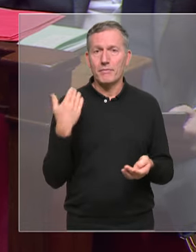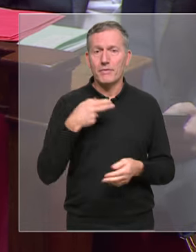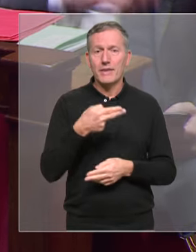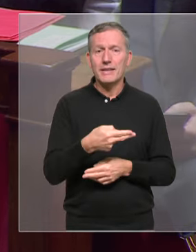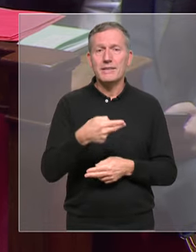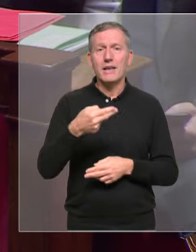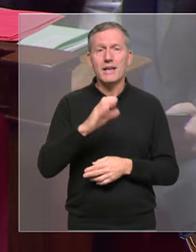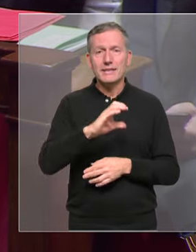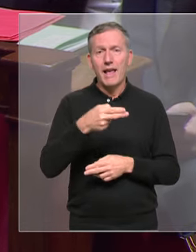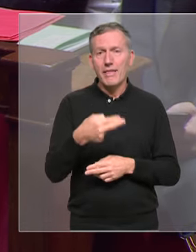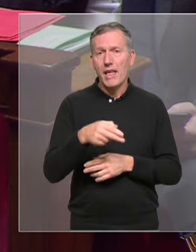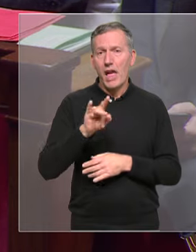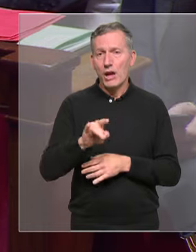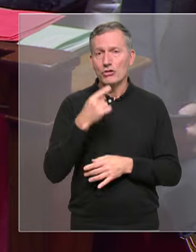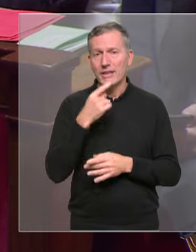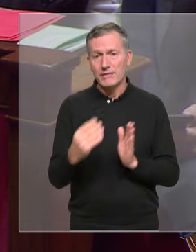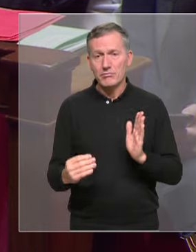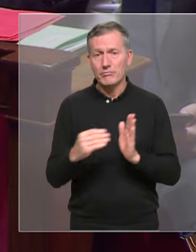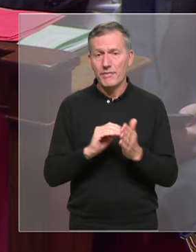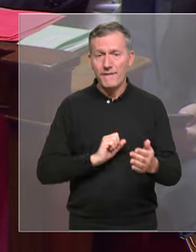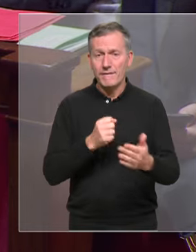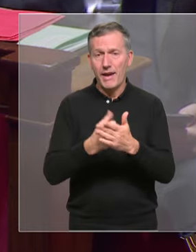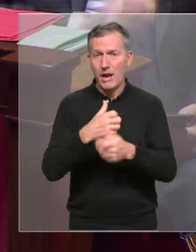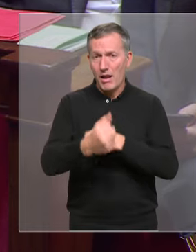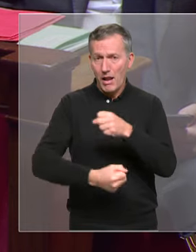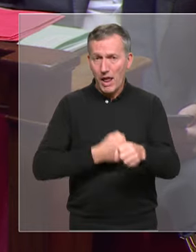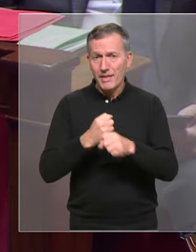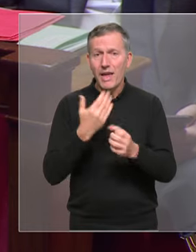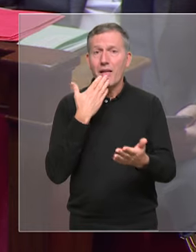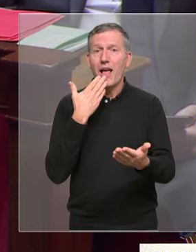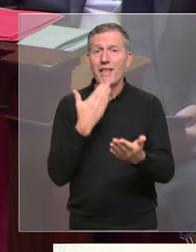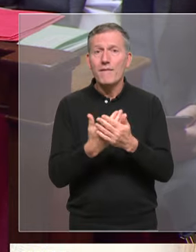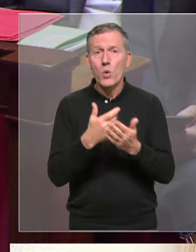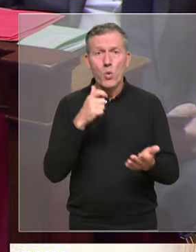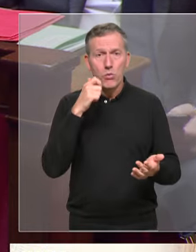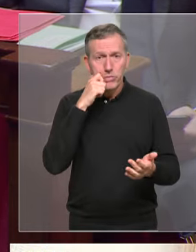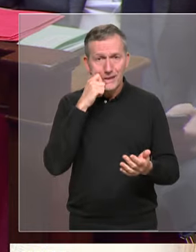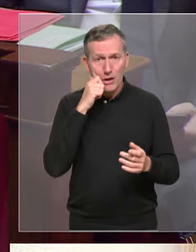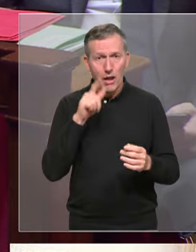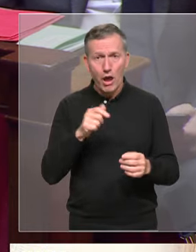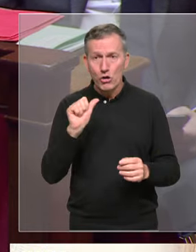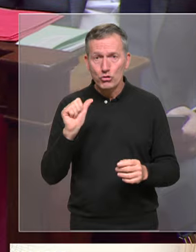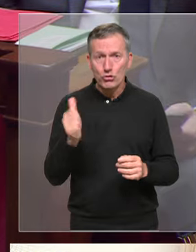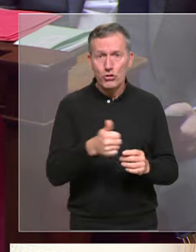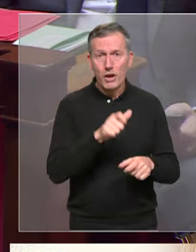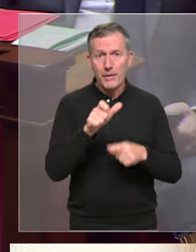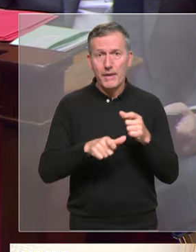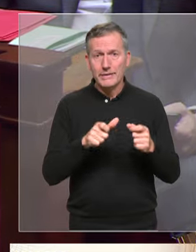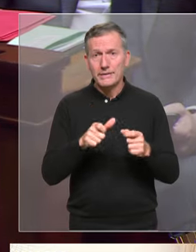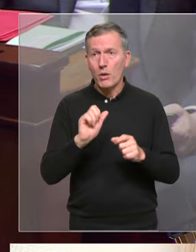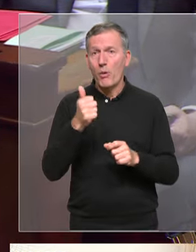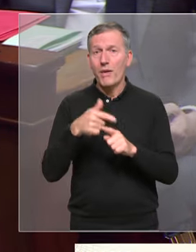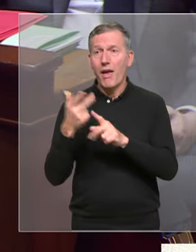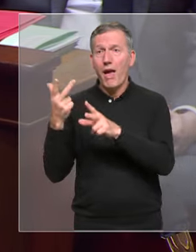l'a acté. D'ici la fin de l'année, un rendez-vous en présentiel sera proposé à chaque